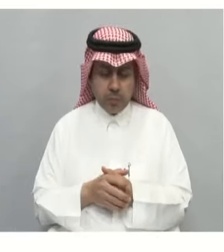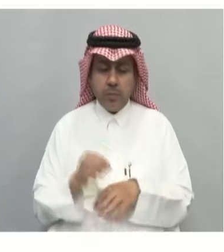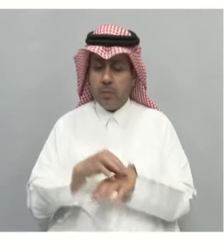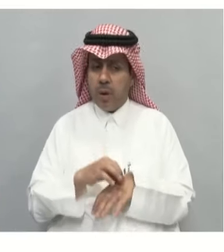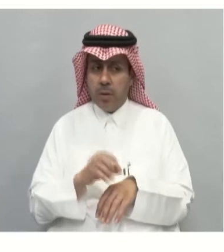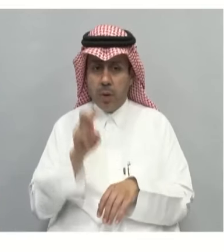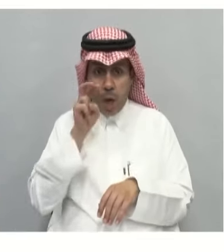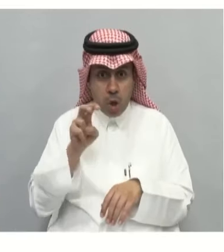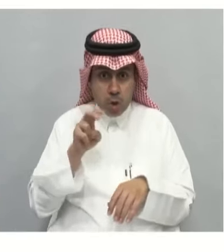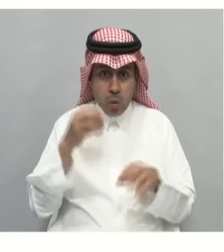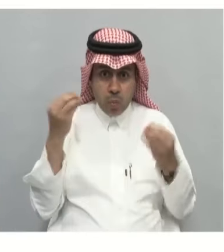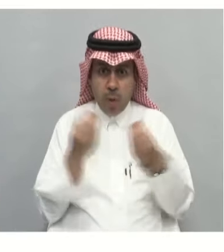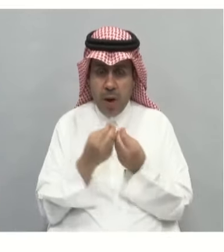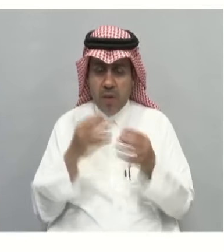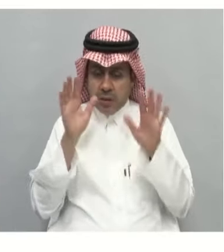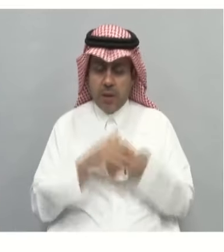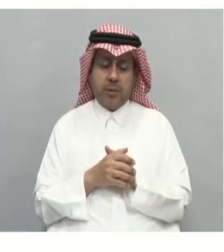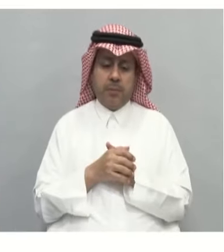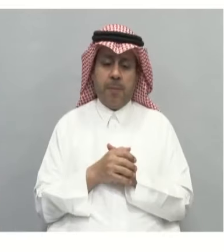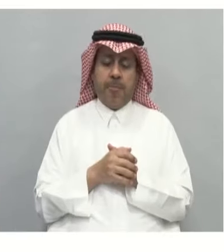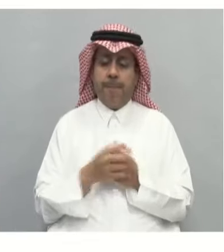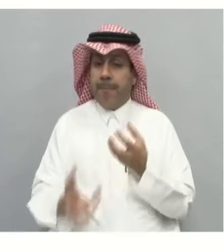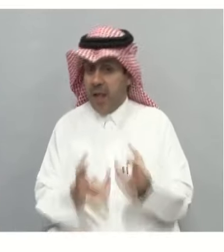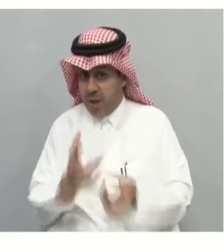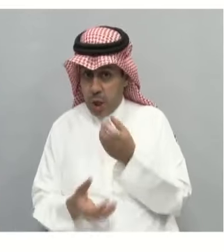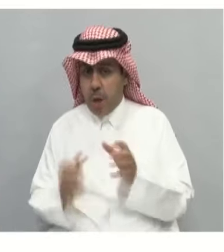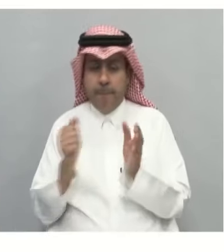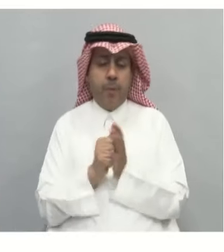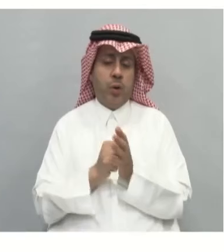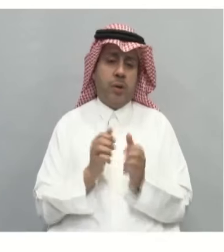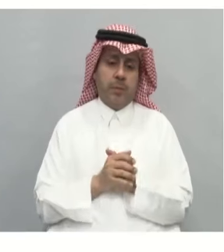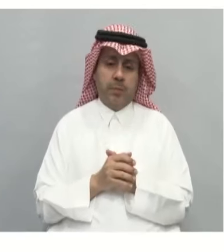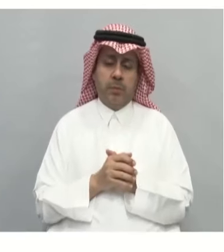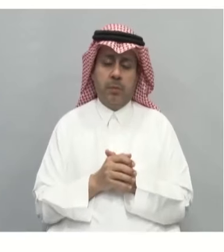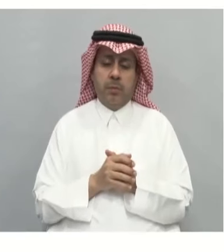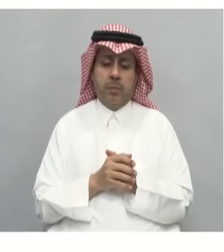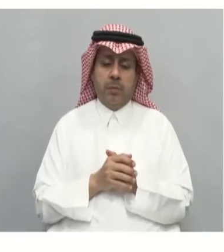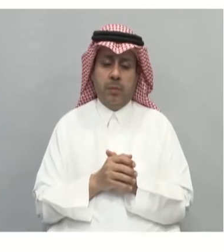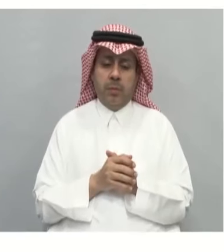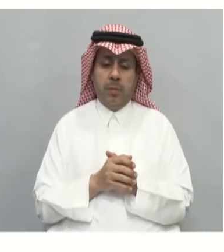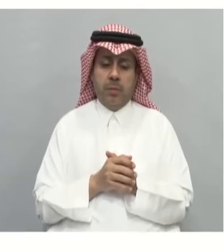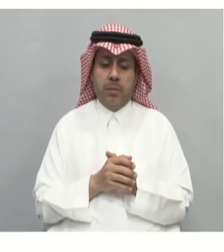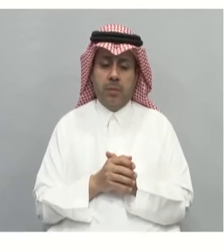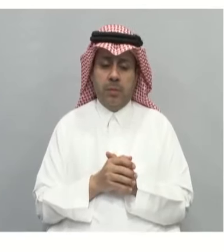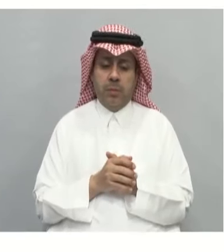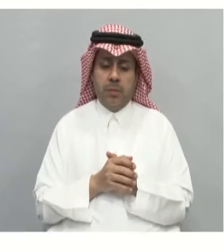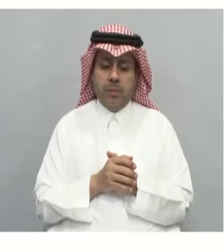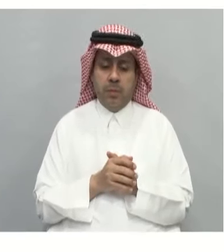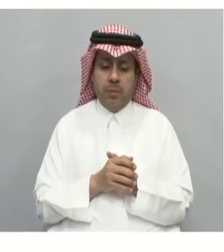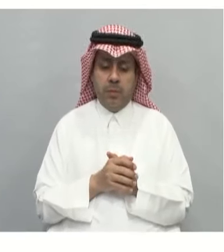قوم لا يشهدون الصلاه فاحرق عليهم بيوتهم بالنار رواه